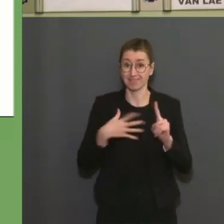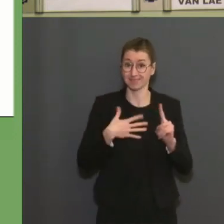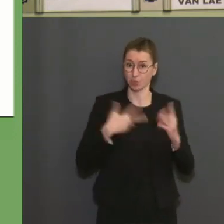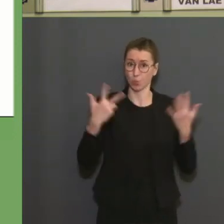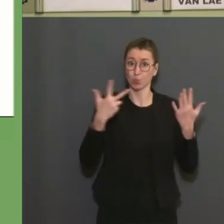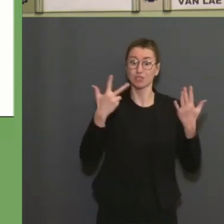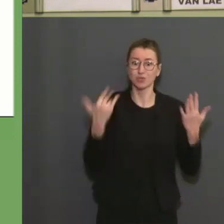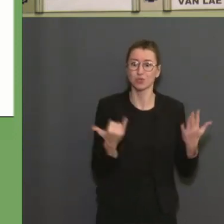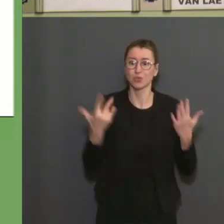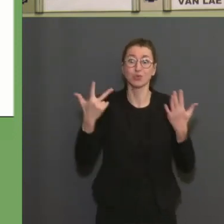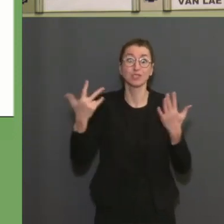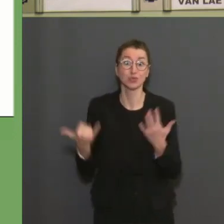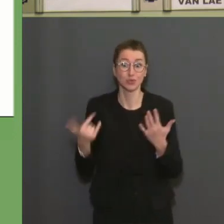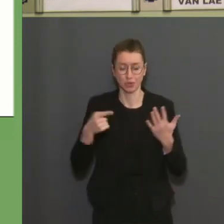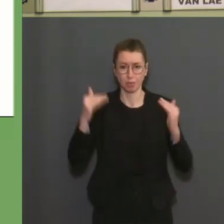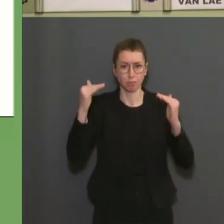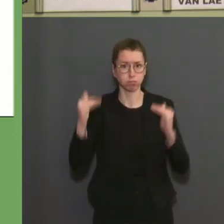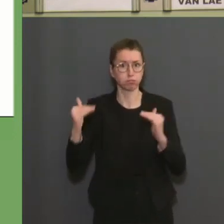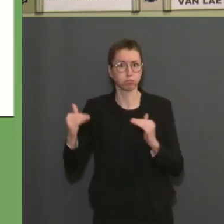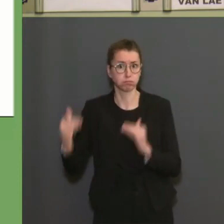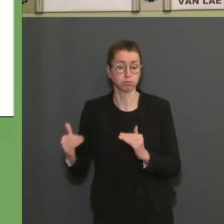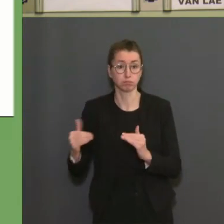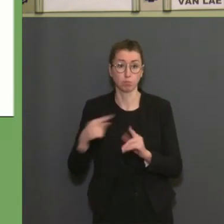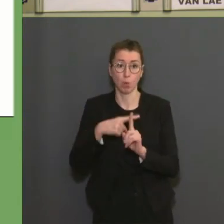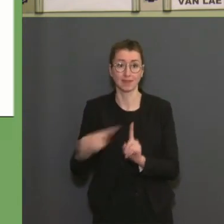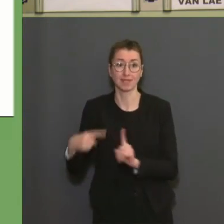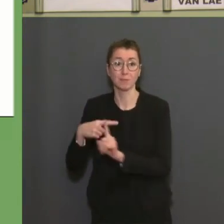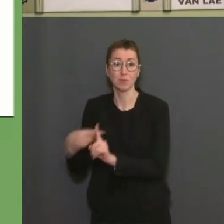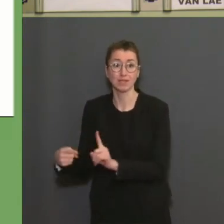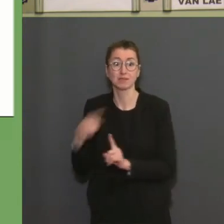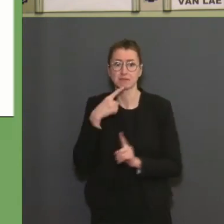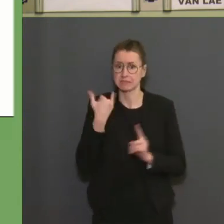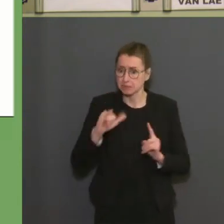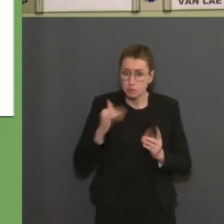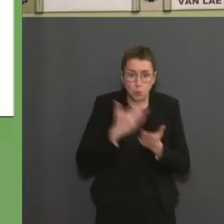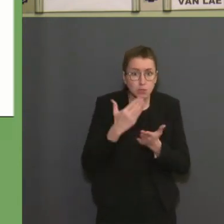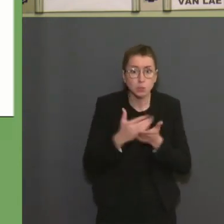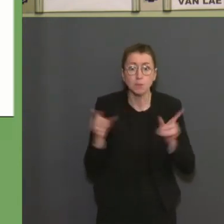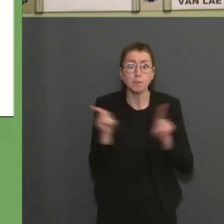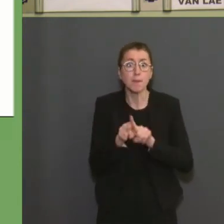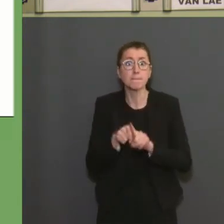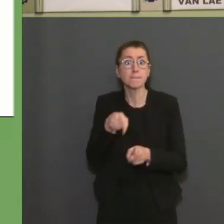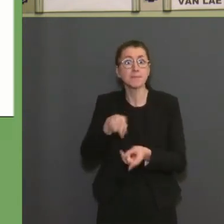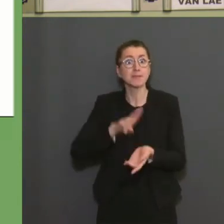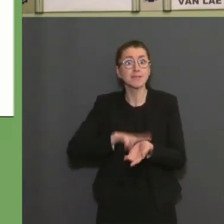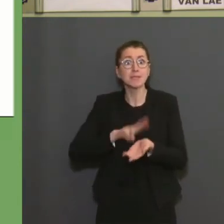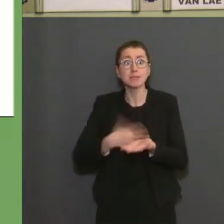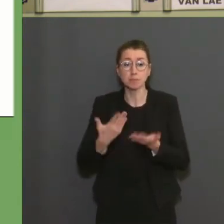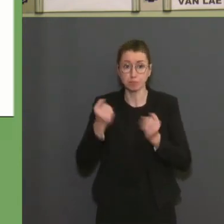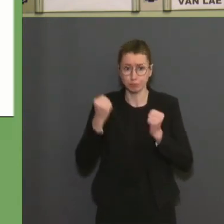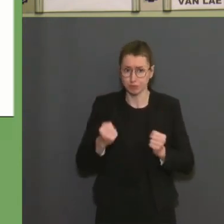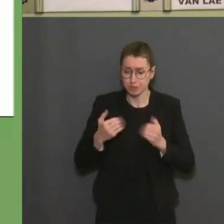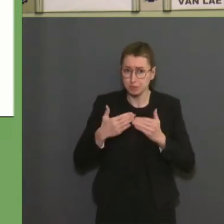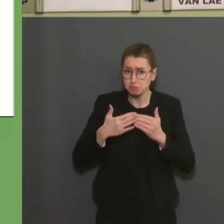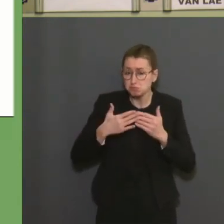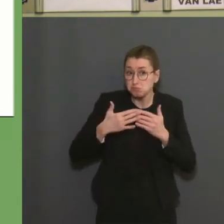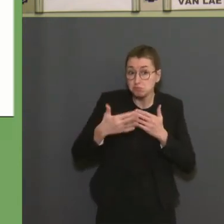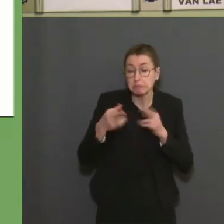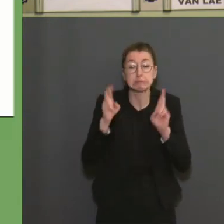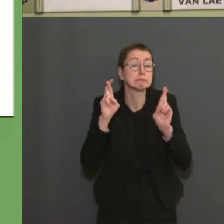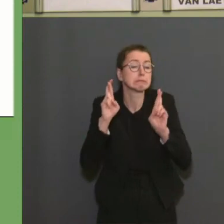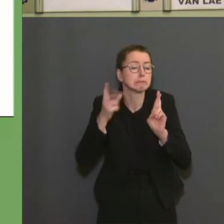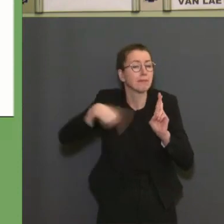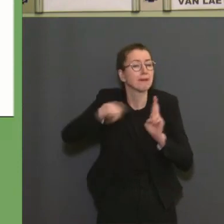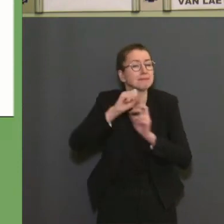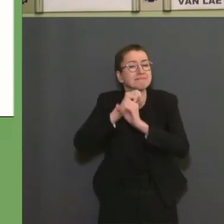si cette baisse continue au rythme actuel, que nous atteindrions, je dis bien atteindrions, de